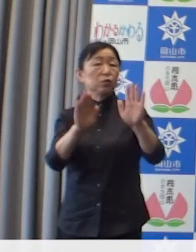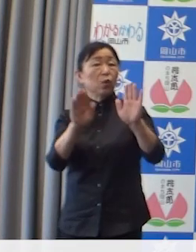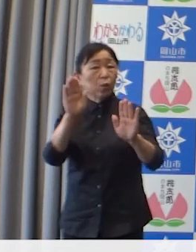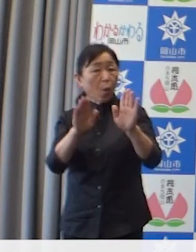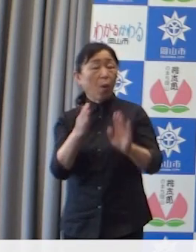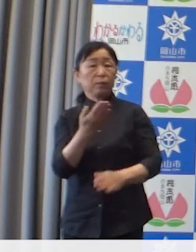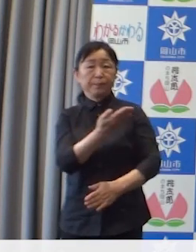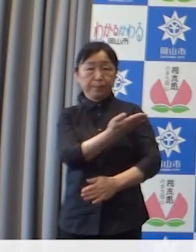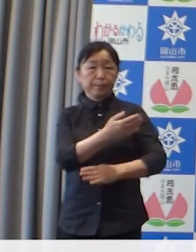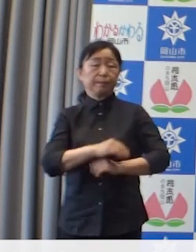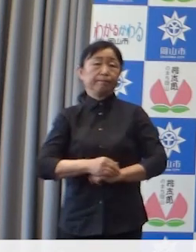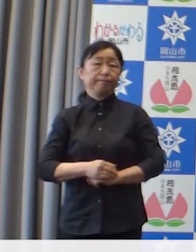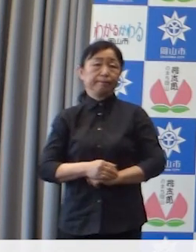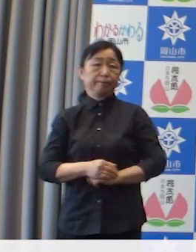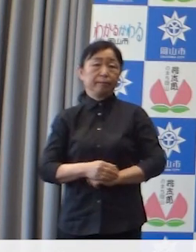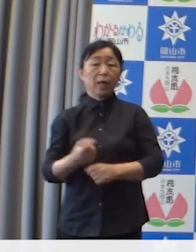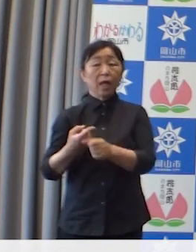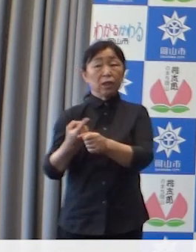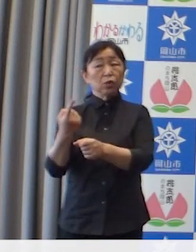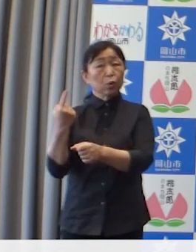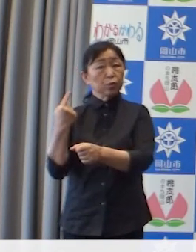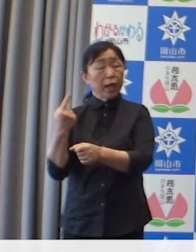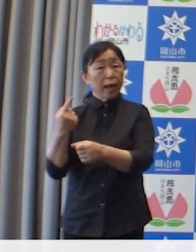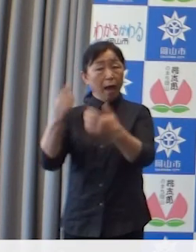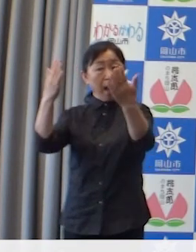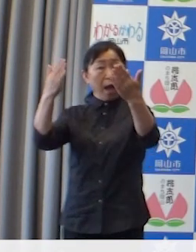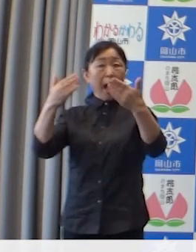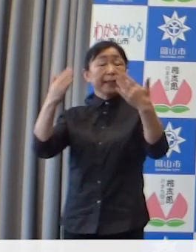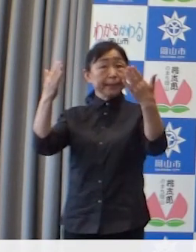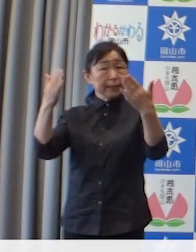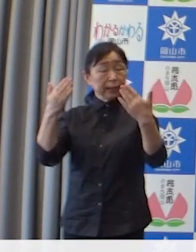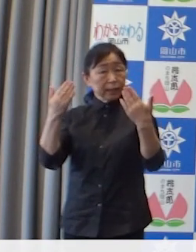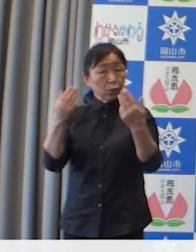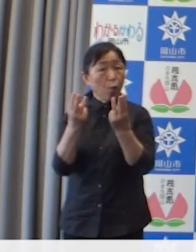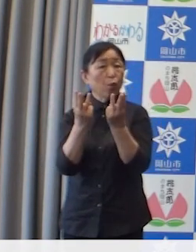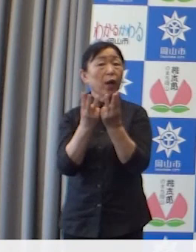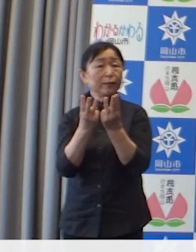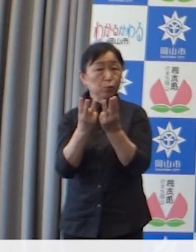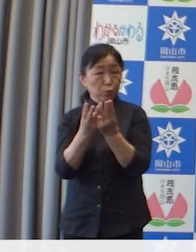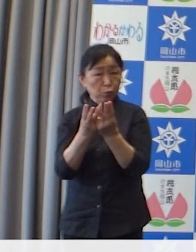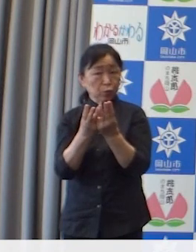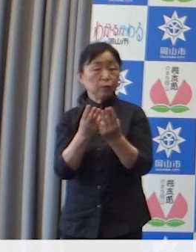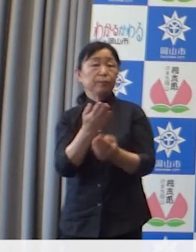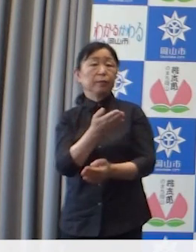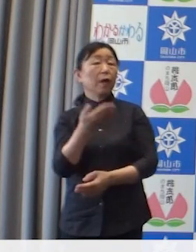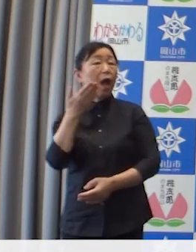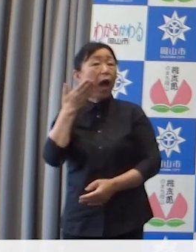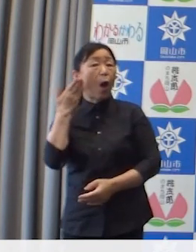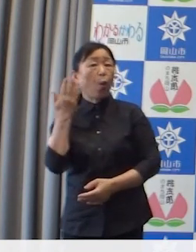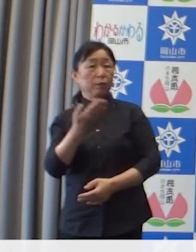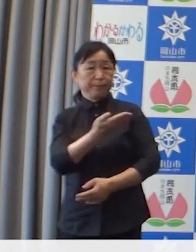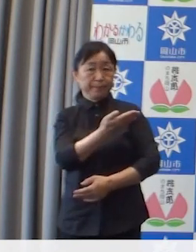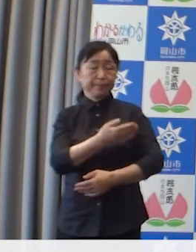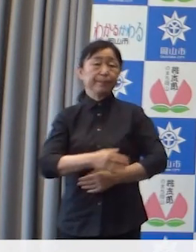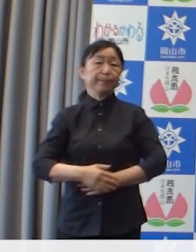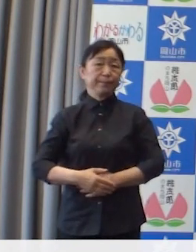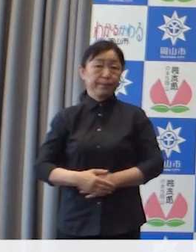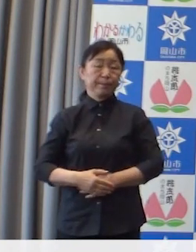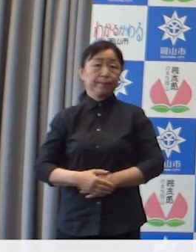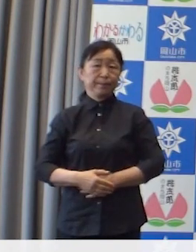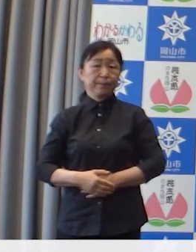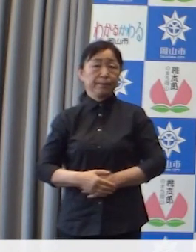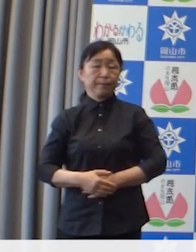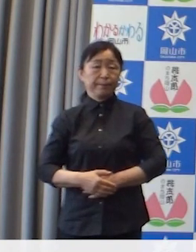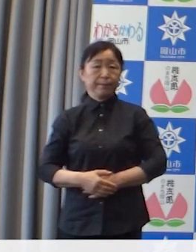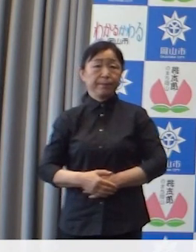って、で昨年の秋開始した接種はこの青の線、